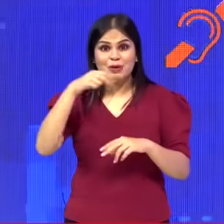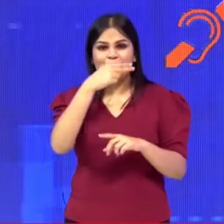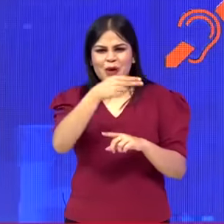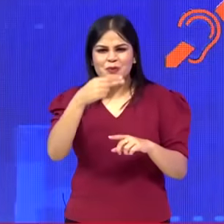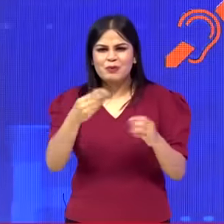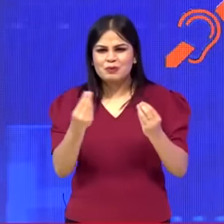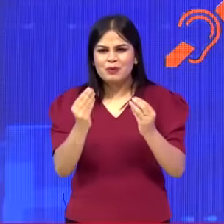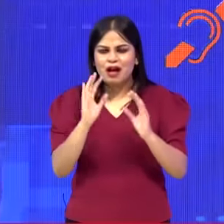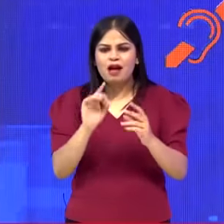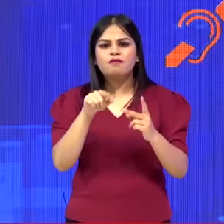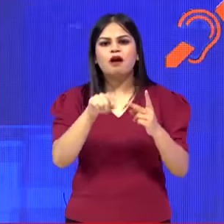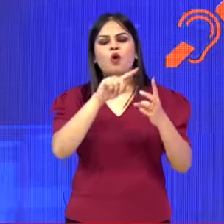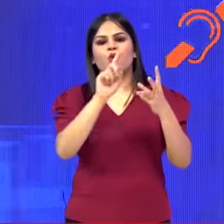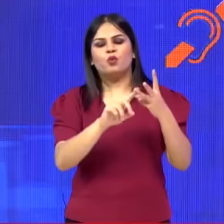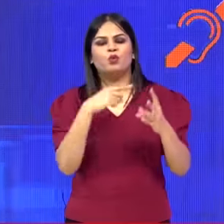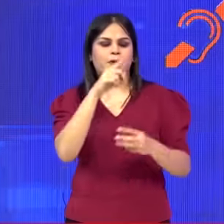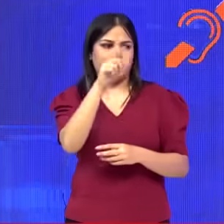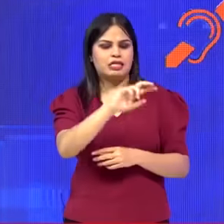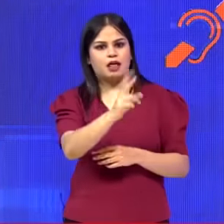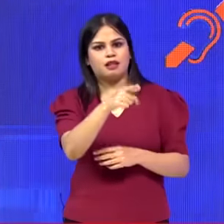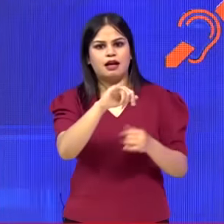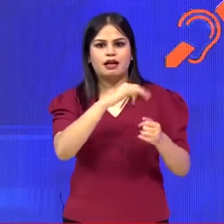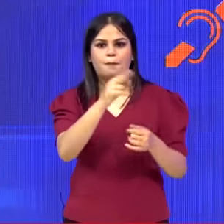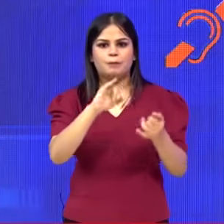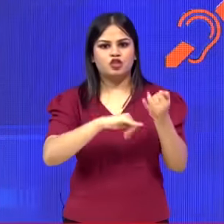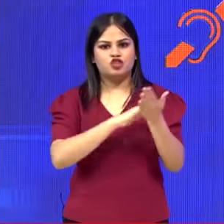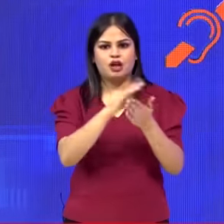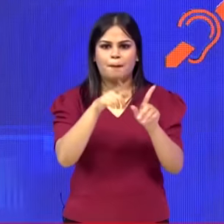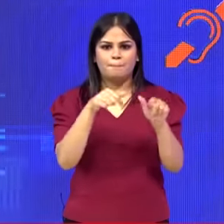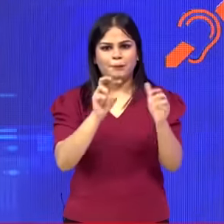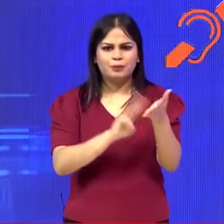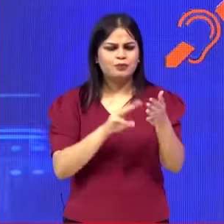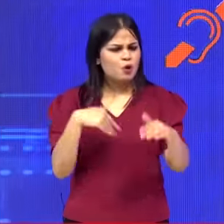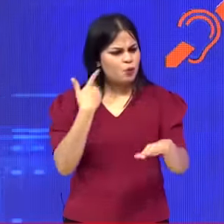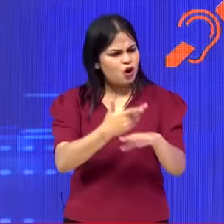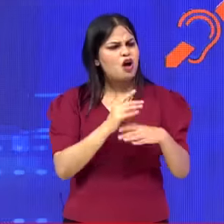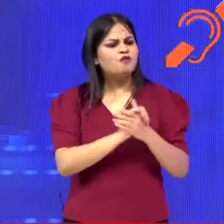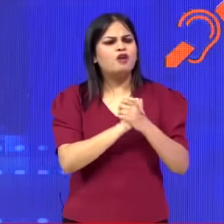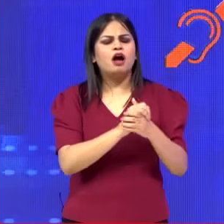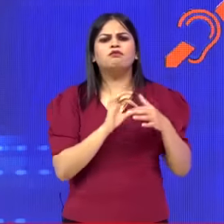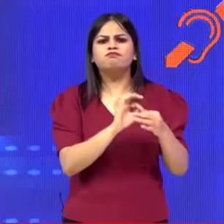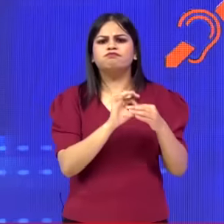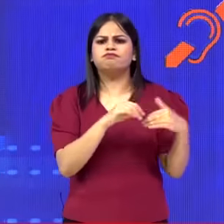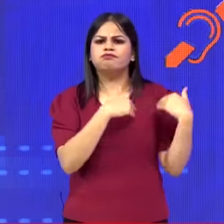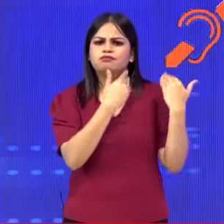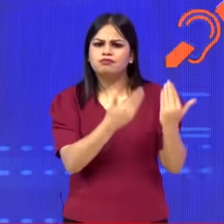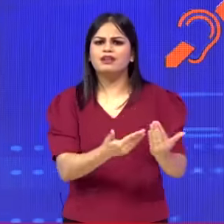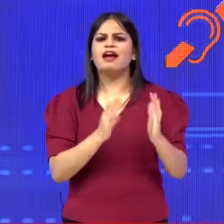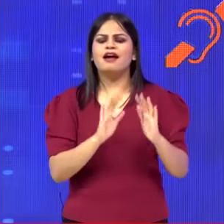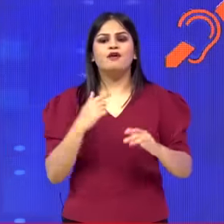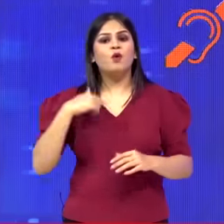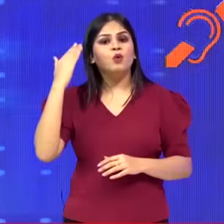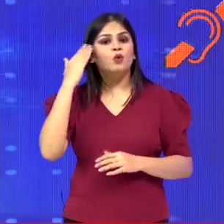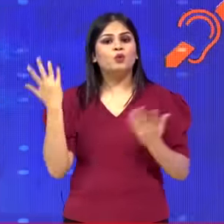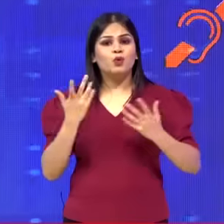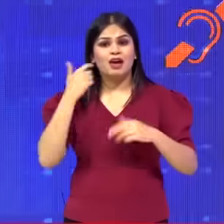बनाई, फिर जैसे मिस्टर श्याम बजाज हैं वो ये अभी तक मेरे दोस्त हैं, क्योंकि मुझे पता है कि जब नीचे